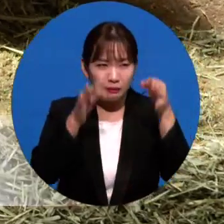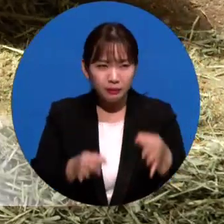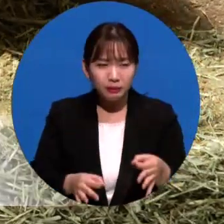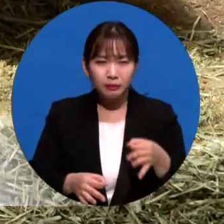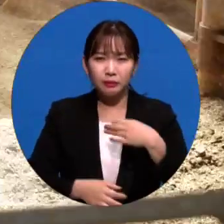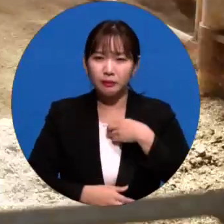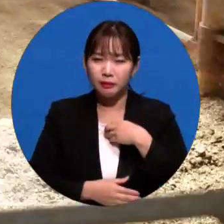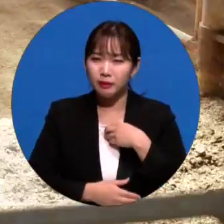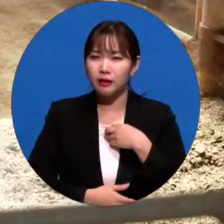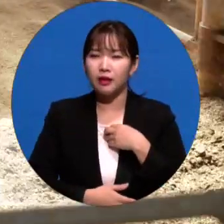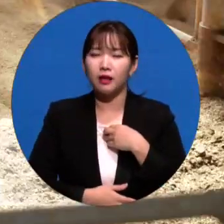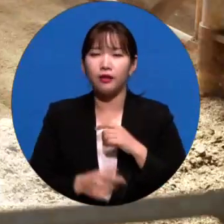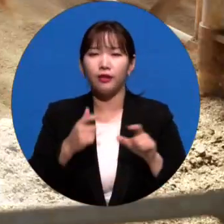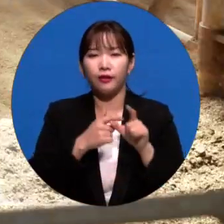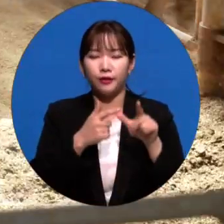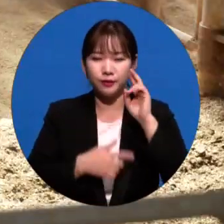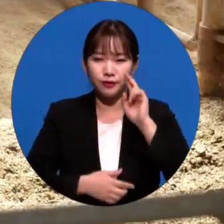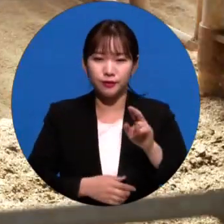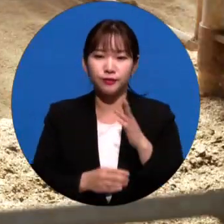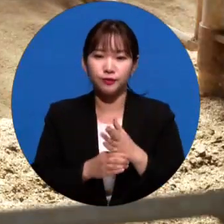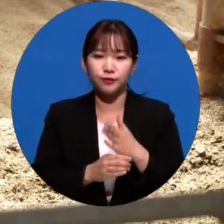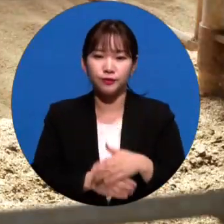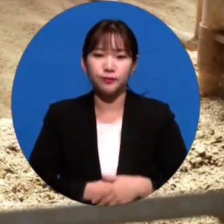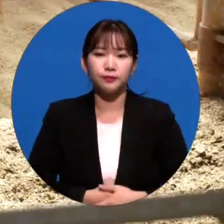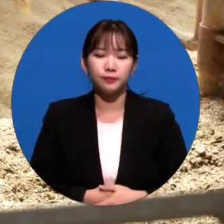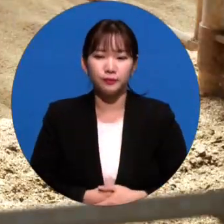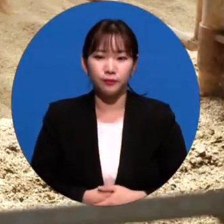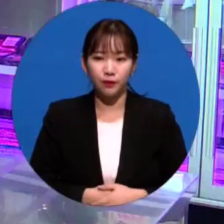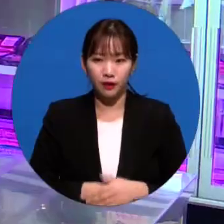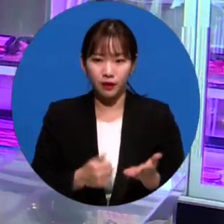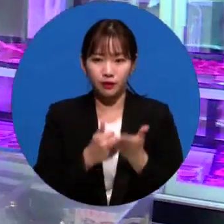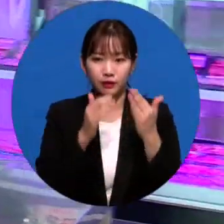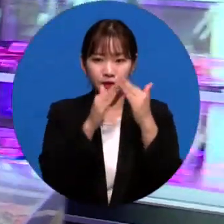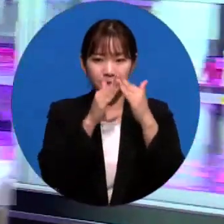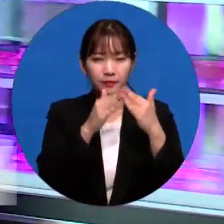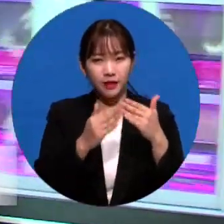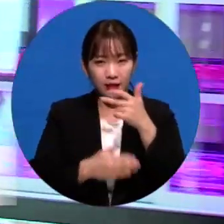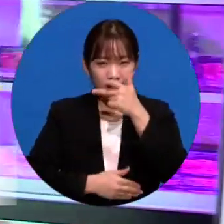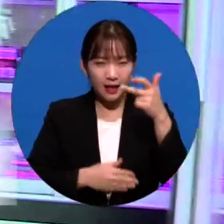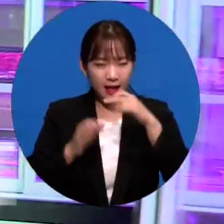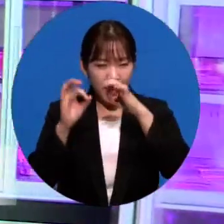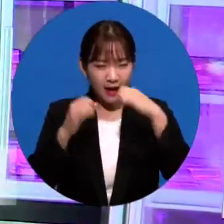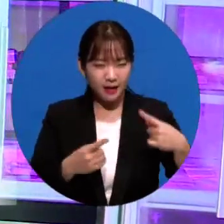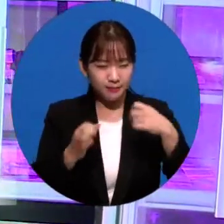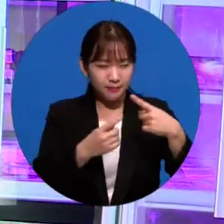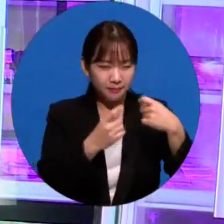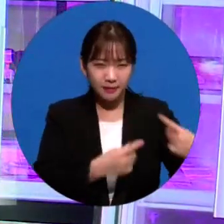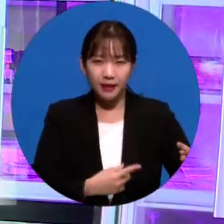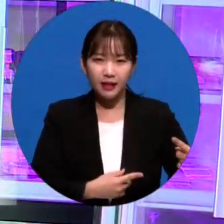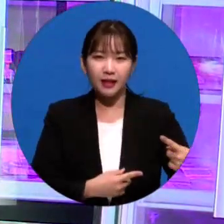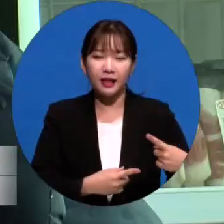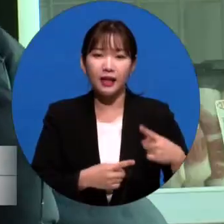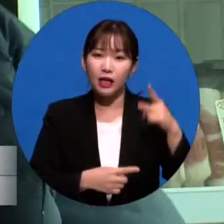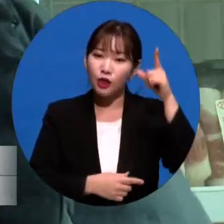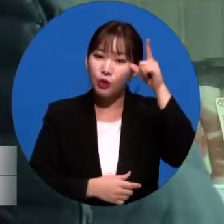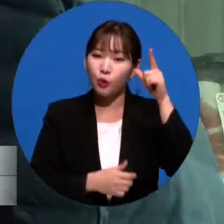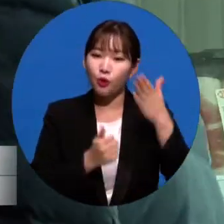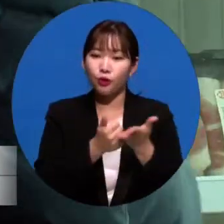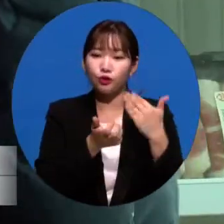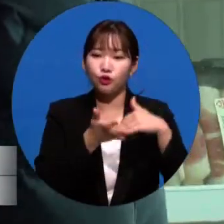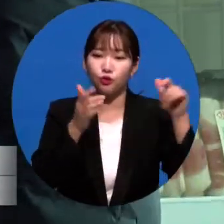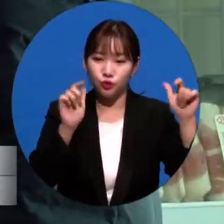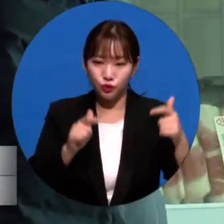것이란 위기감이 날로 커지고 있습니다. 농가들은 대대적인 할인 행사를 통해 사육 두수를 줄이고